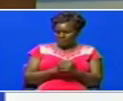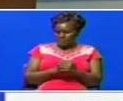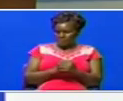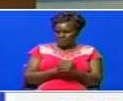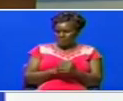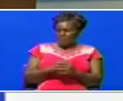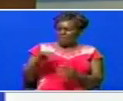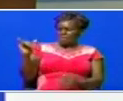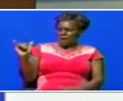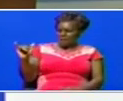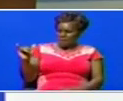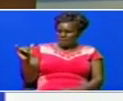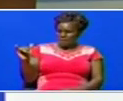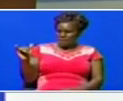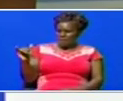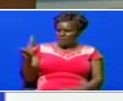Joseph Nyaga,